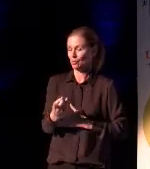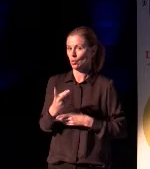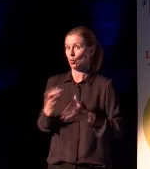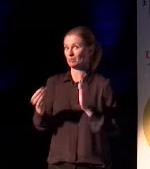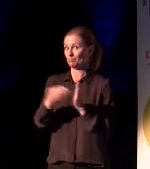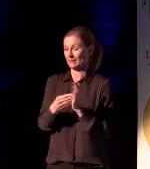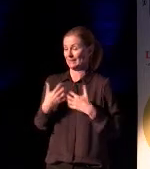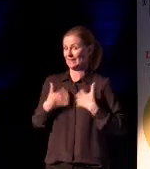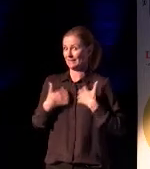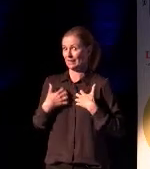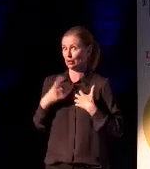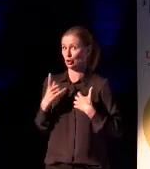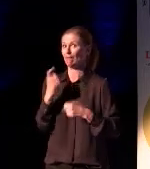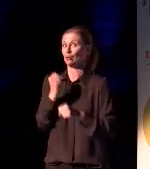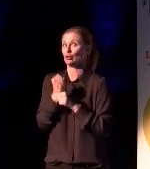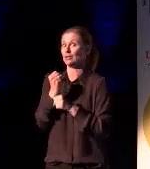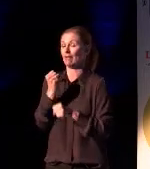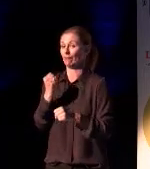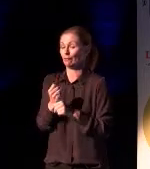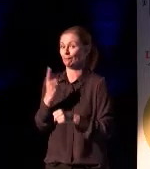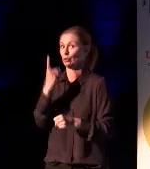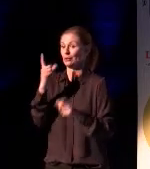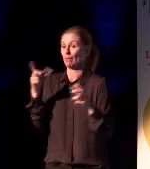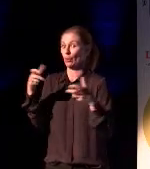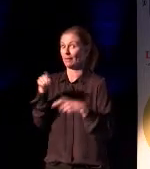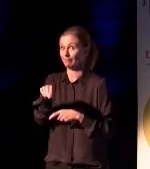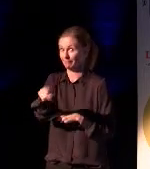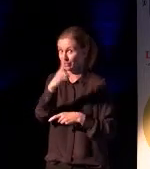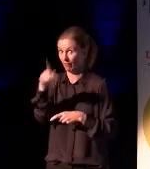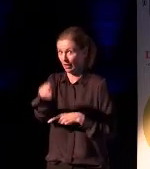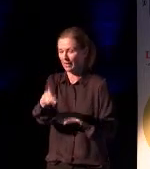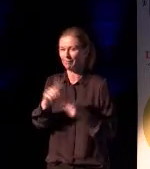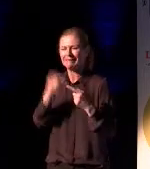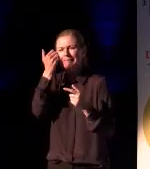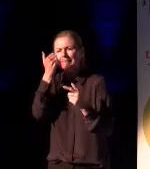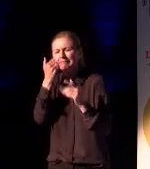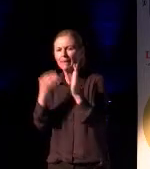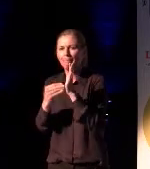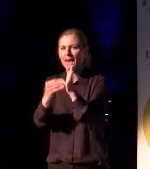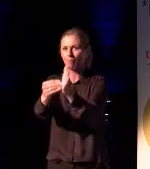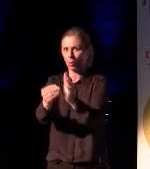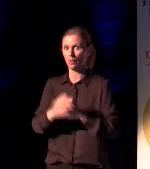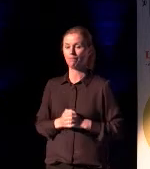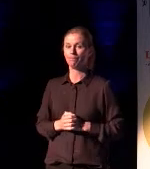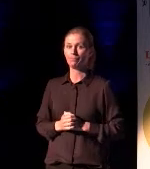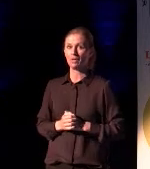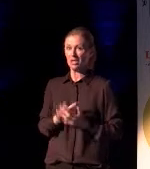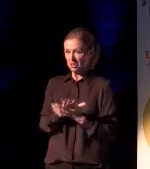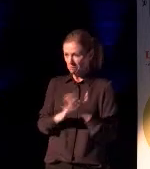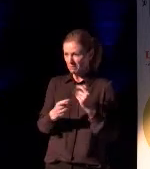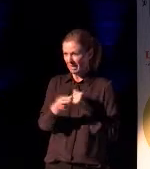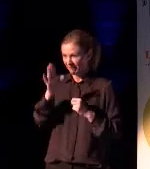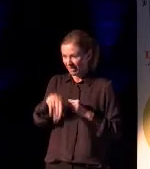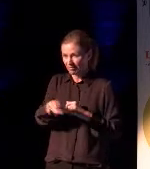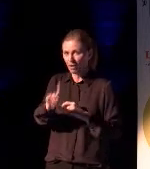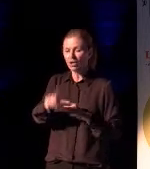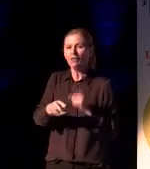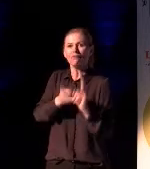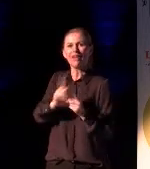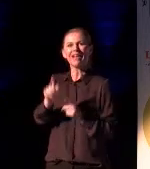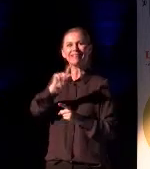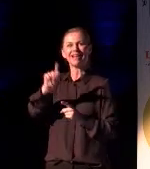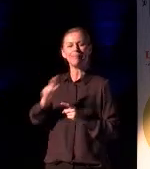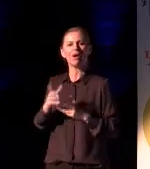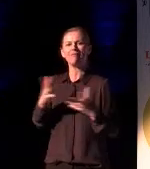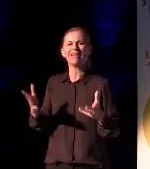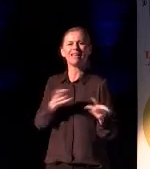ekstra spennende siden det første gangen, første møte vi skal ha. Men meld dere på, og det jo sånn, dere sikkert vet allerede at man kan velge tema,